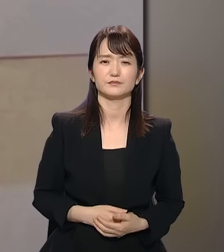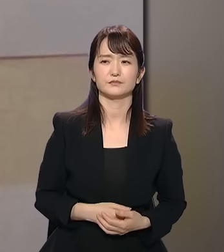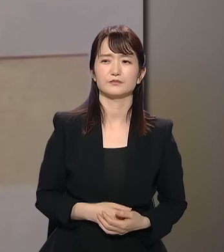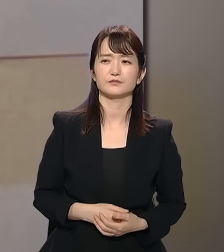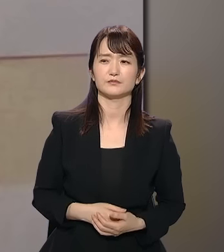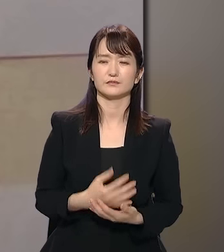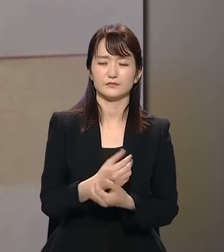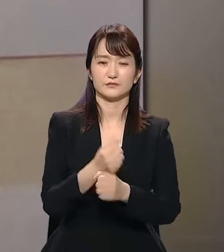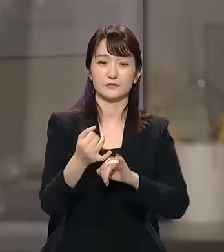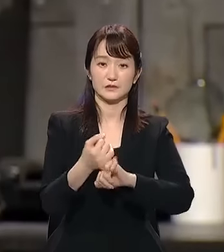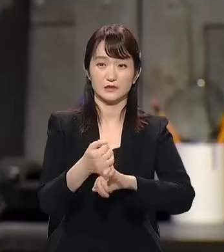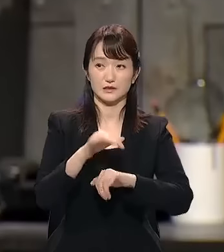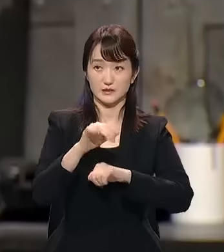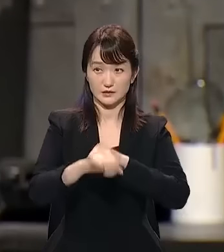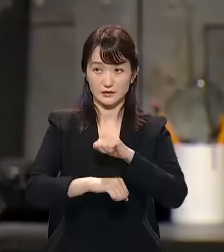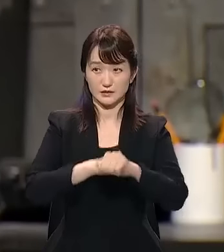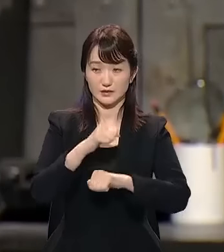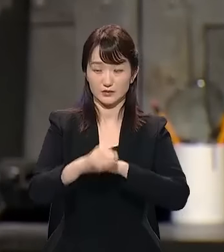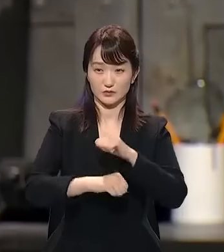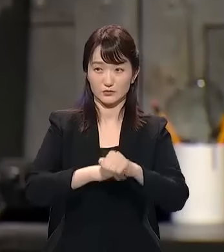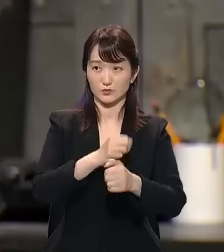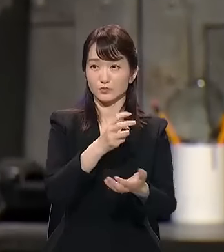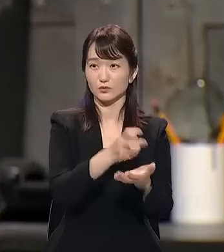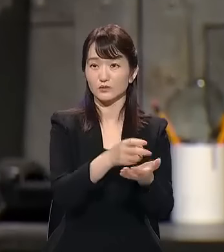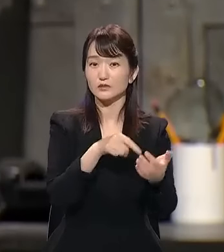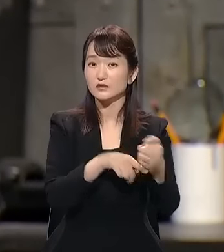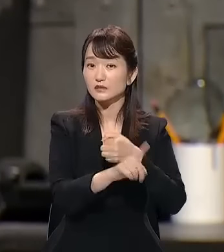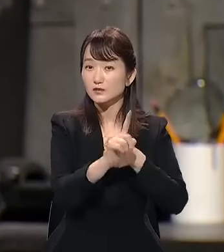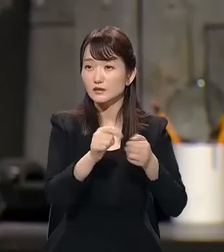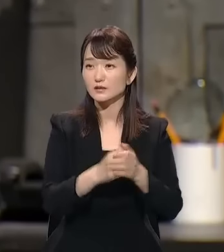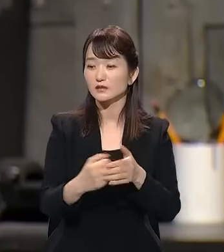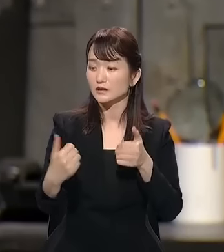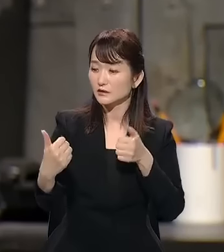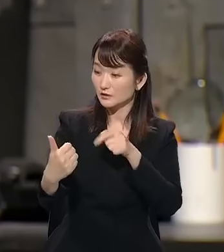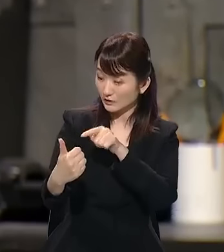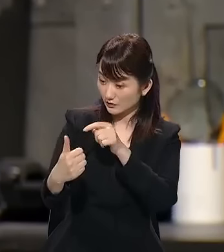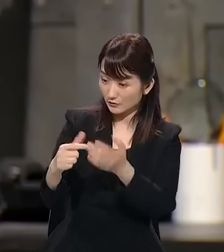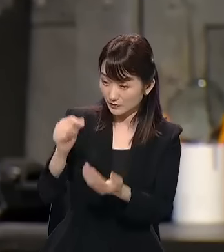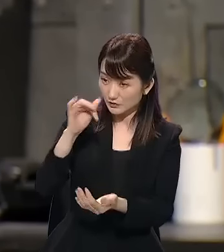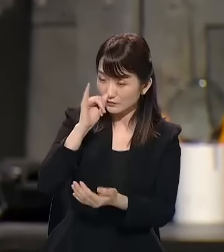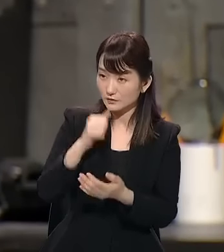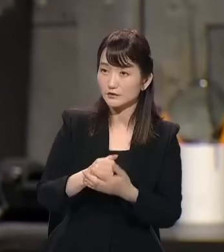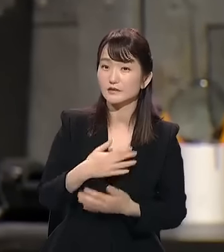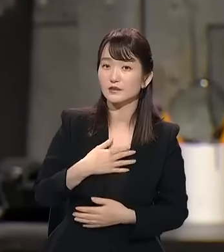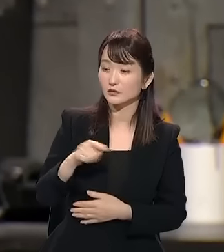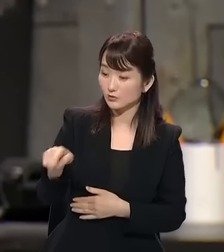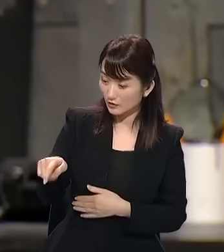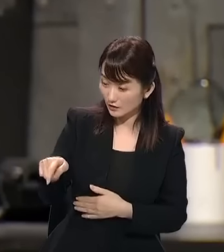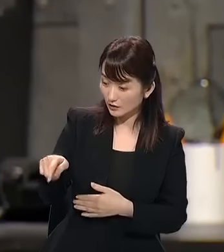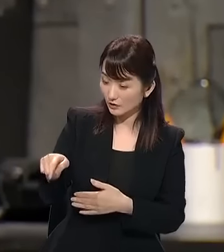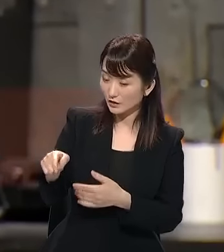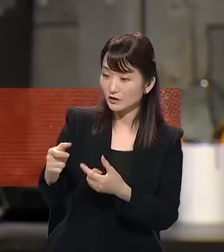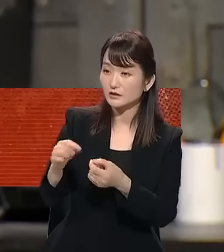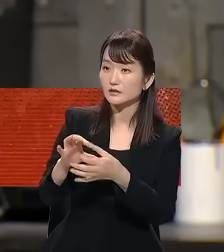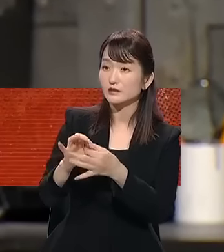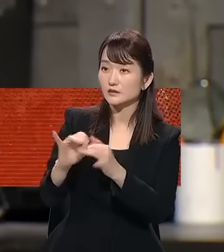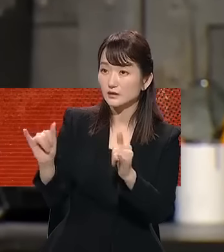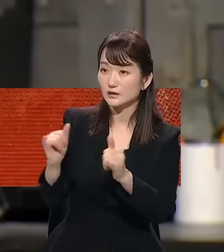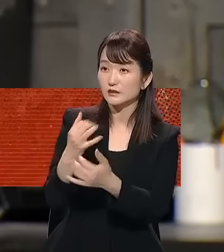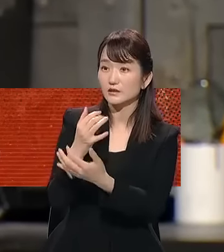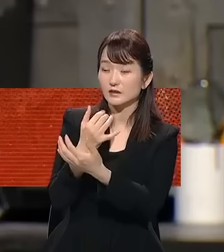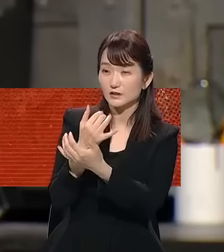자유 원칙이 적용됩니다 사실은 상대방을 선택할 수가 있어요 나는 이런 사람하고는 계약하고 싶지